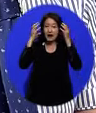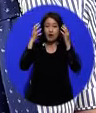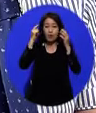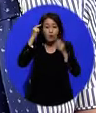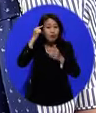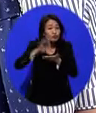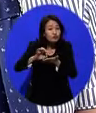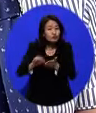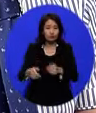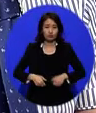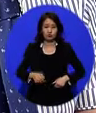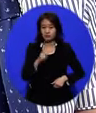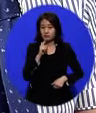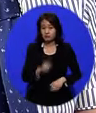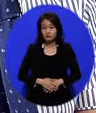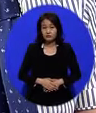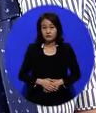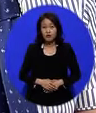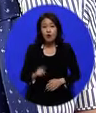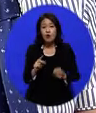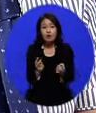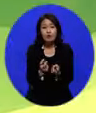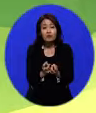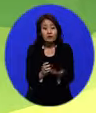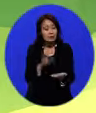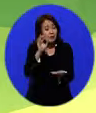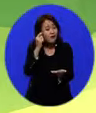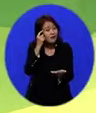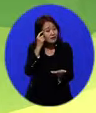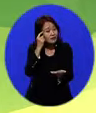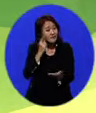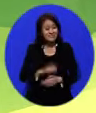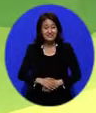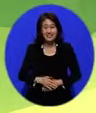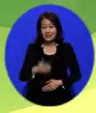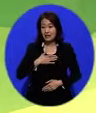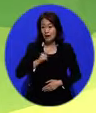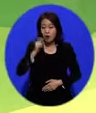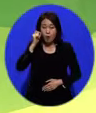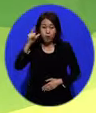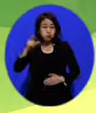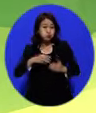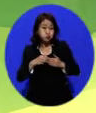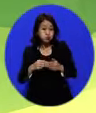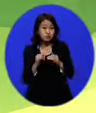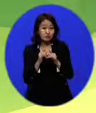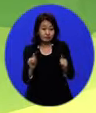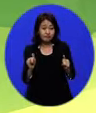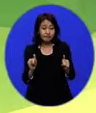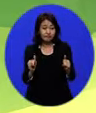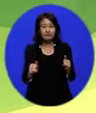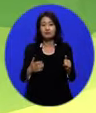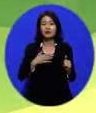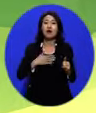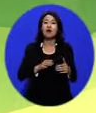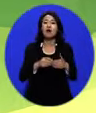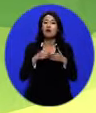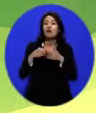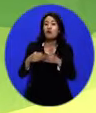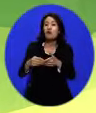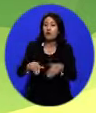쓰니까. 자, 그럼 어떻게 하면, 여러분 생각에 어떻게 하면 나는 현명한 리더가 돼서 내가